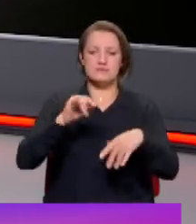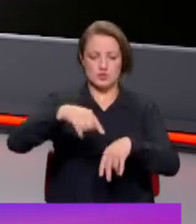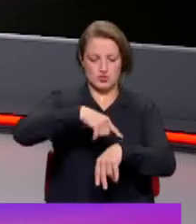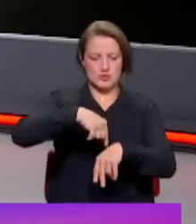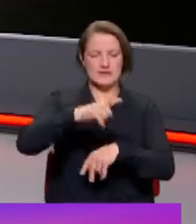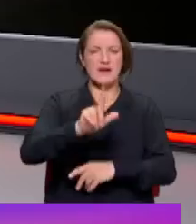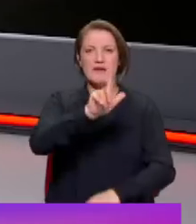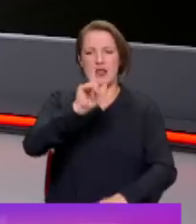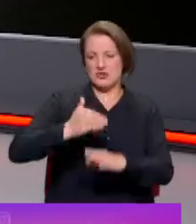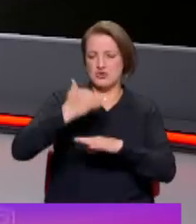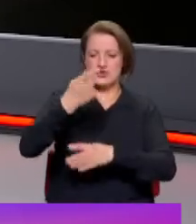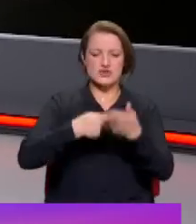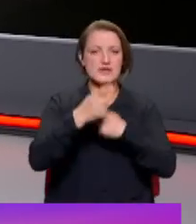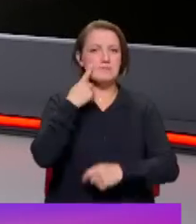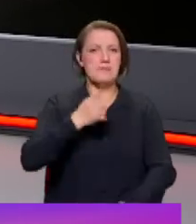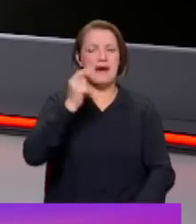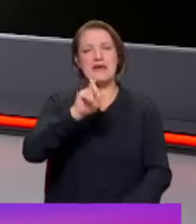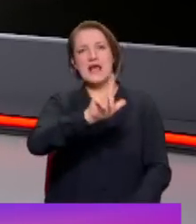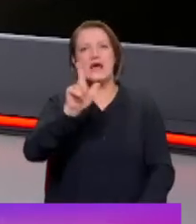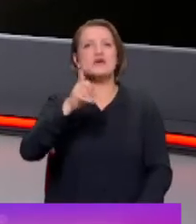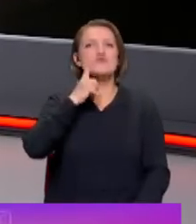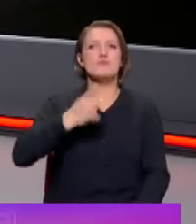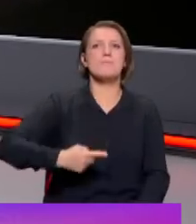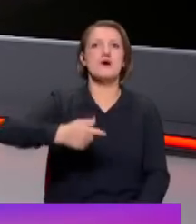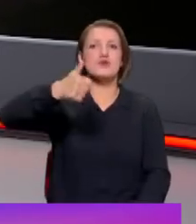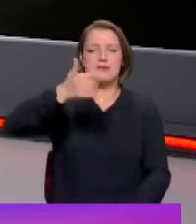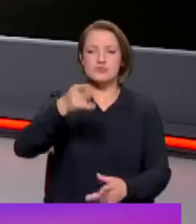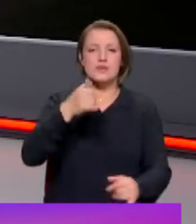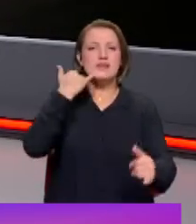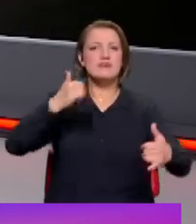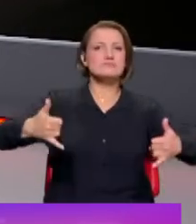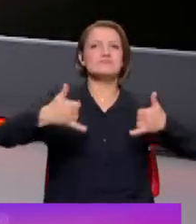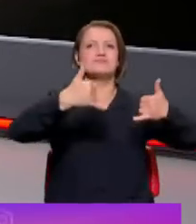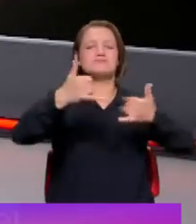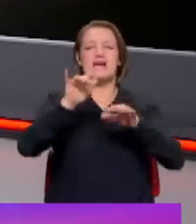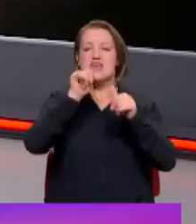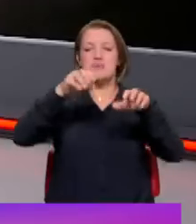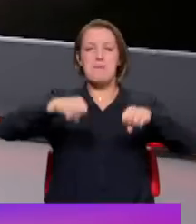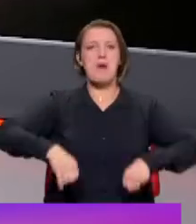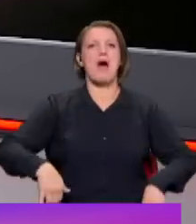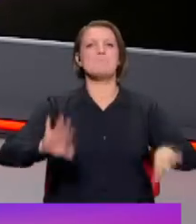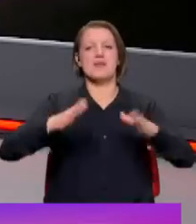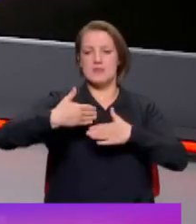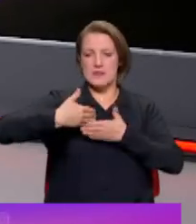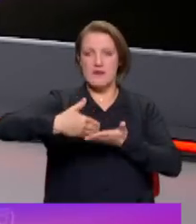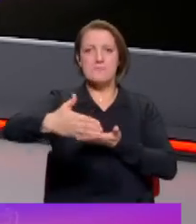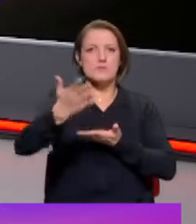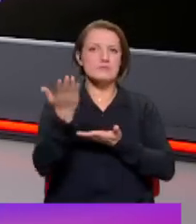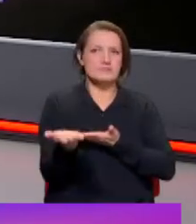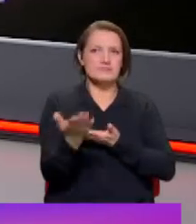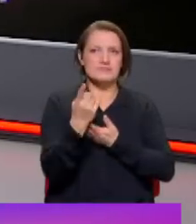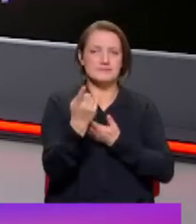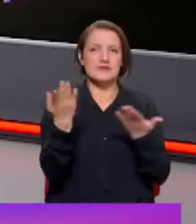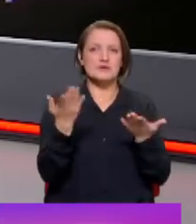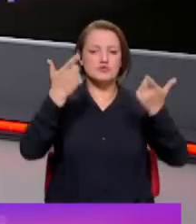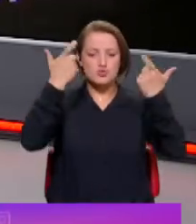süreçte gerek Dışişleri bakanımızın gerek cumhurbaşkanının bu telefon diplomasisini hiç bırakmadan sürdürmesinin aslında bir